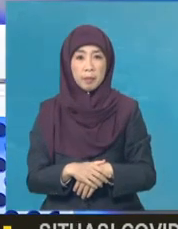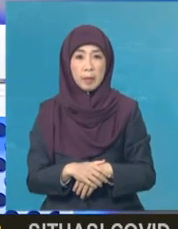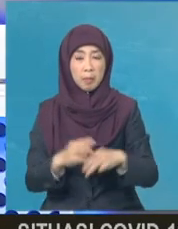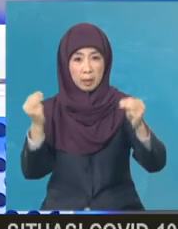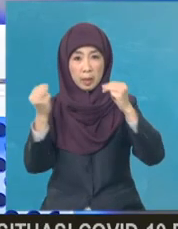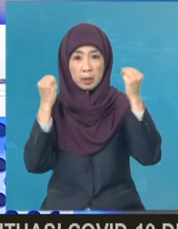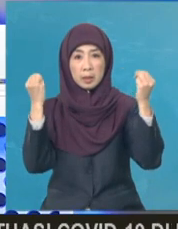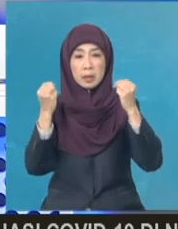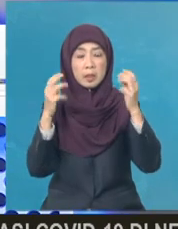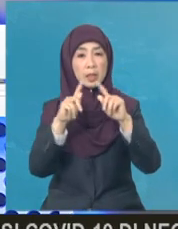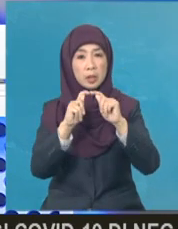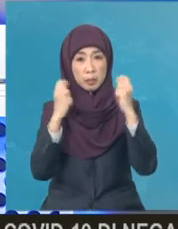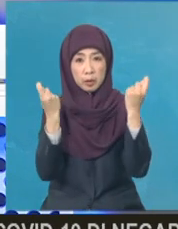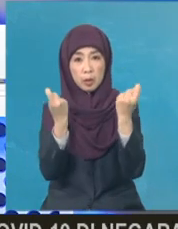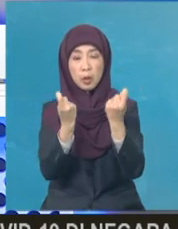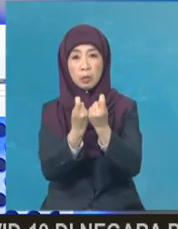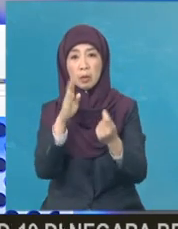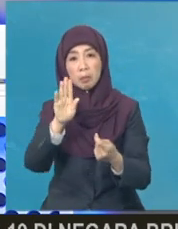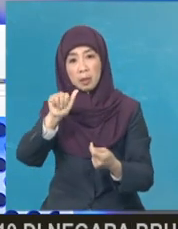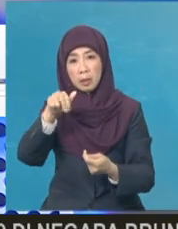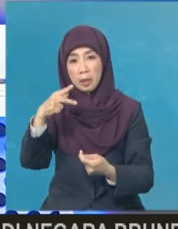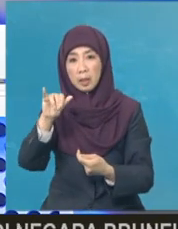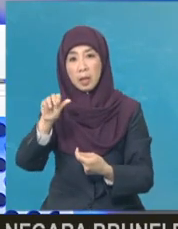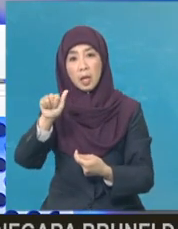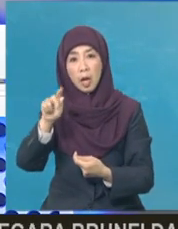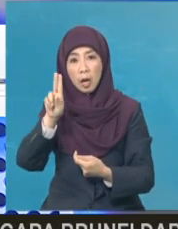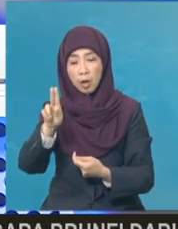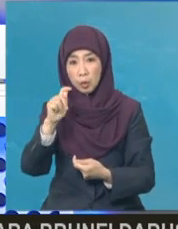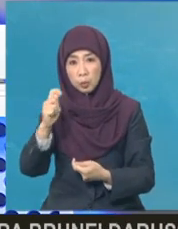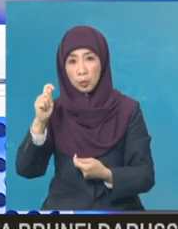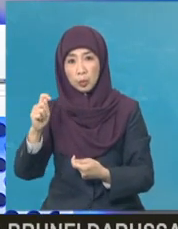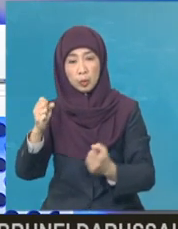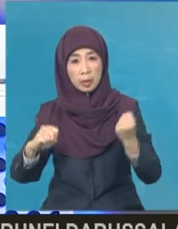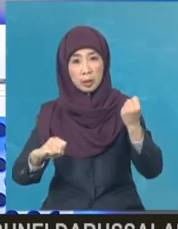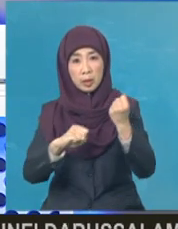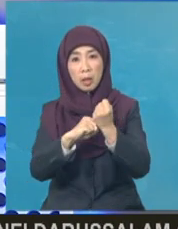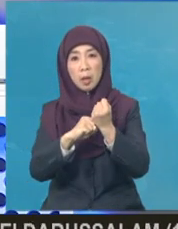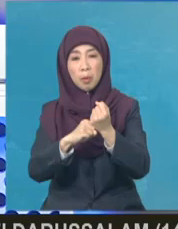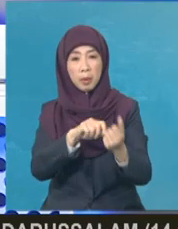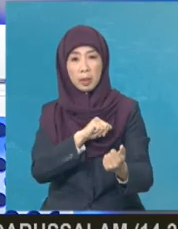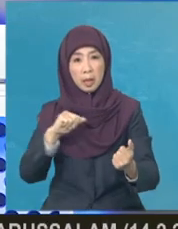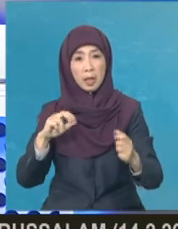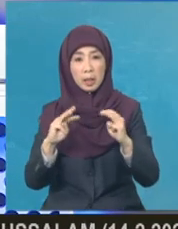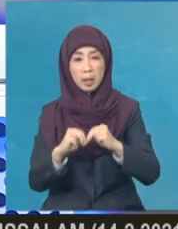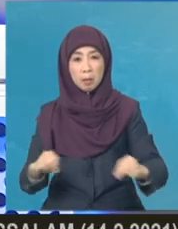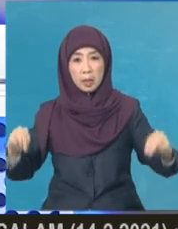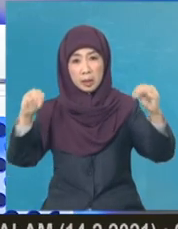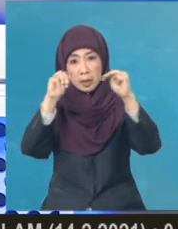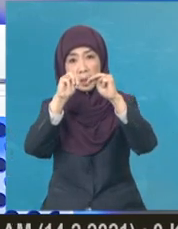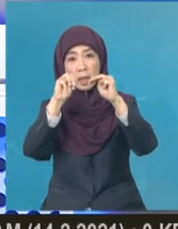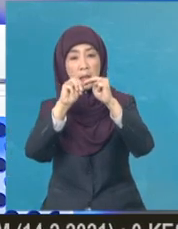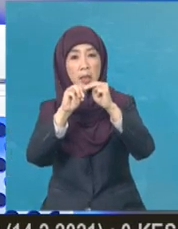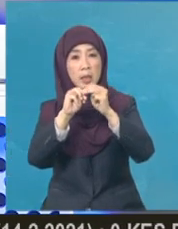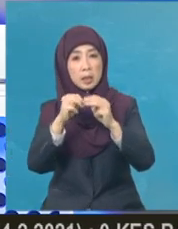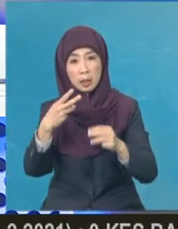the magnets perundingan Kampung paqiau dan pangkalan mau daerah tutong dengan kerjasama ahli jawatankuasa takmir masjid pengiran muda